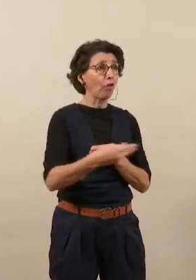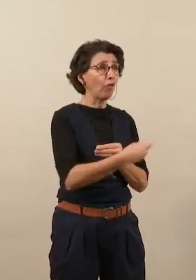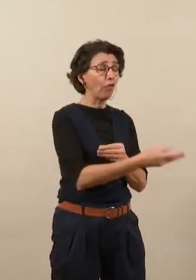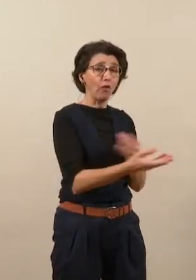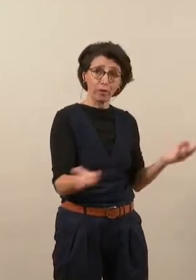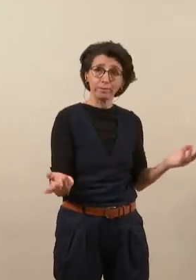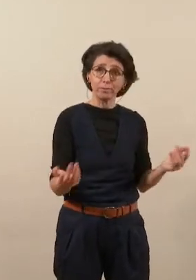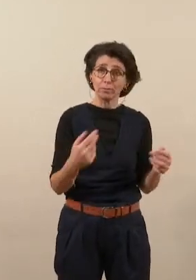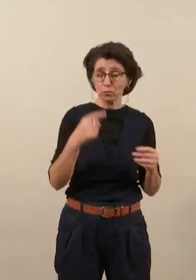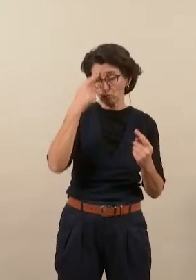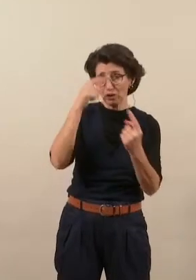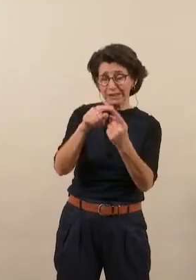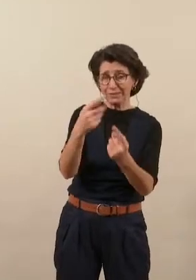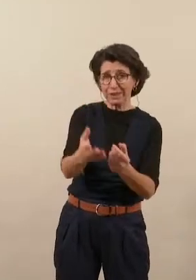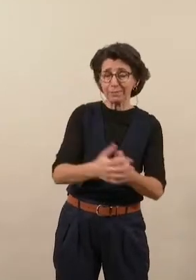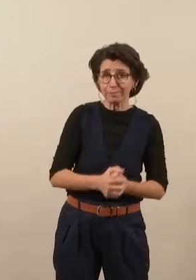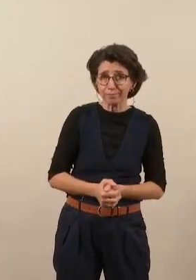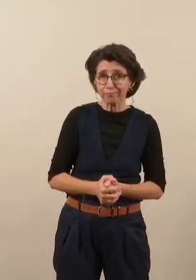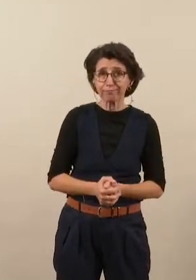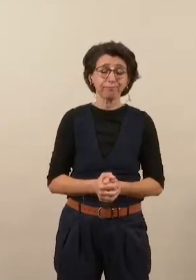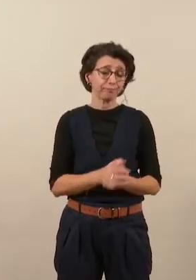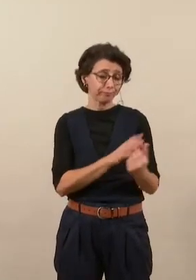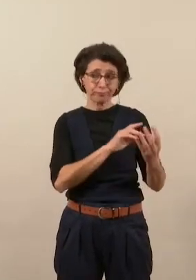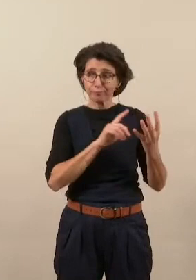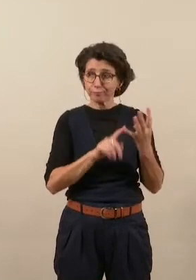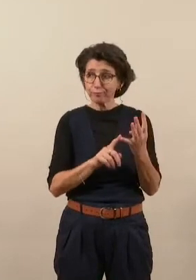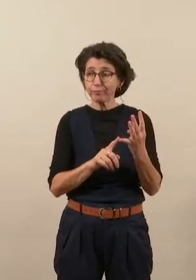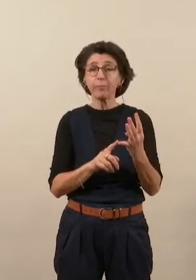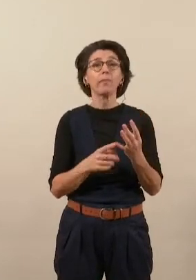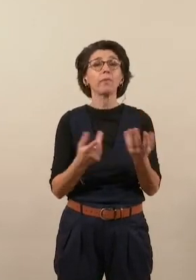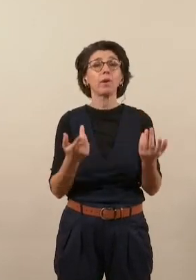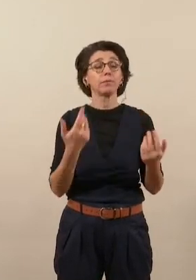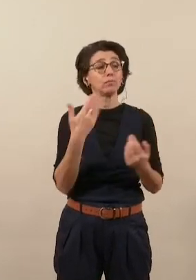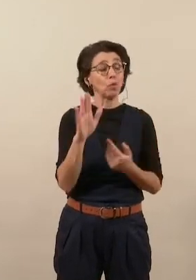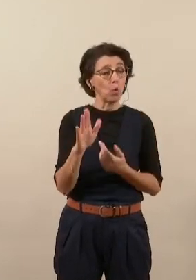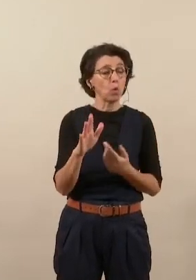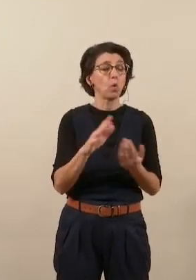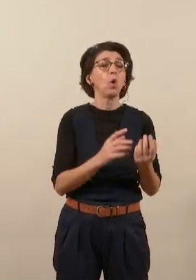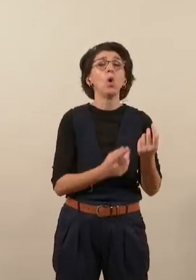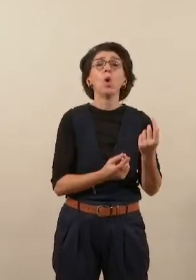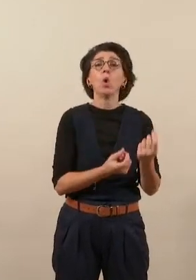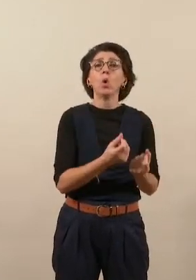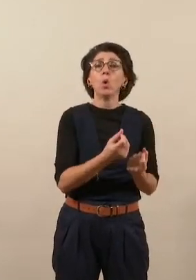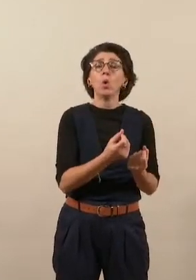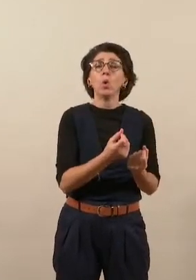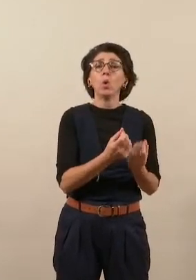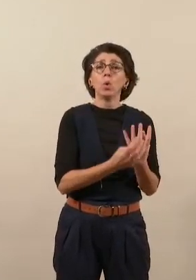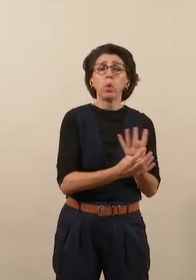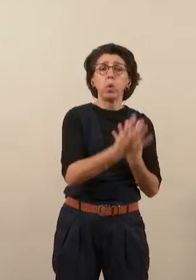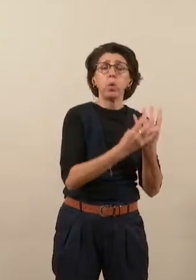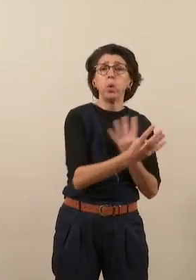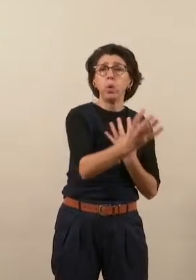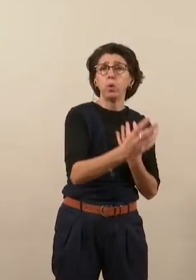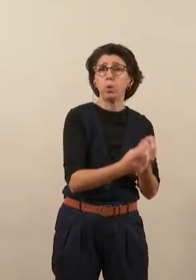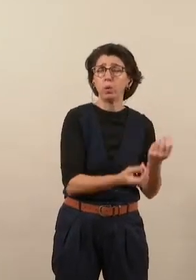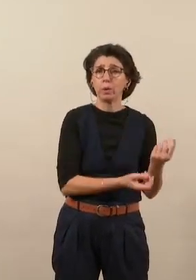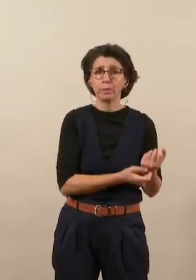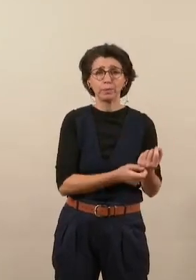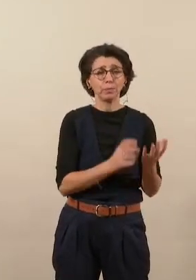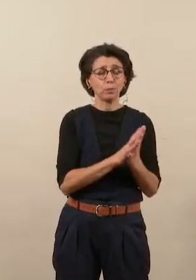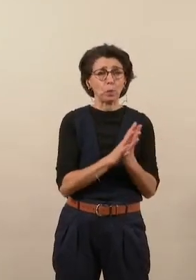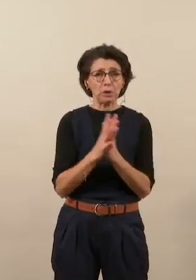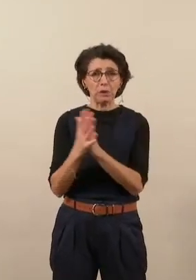Venons-en maintenant aux cultures en transition. Je cite sans écriture inclusive, je précise parce que je ne sais pas la